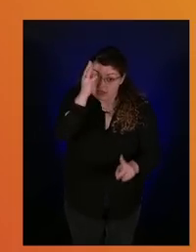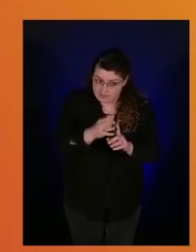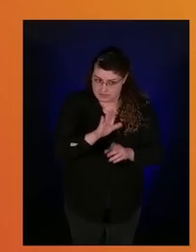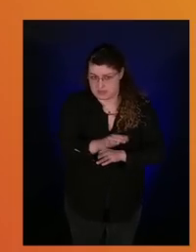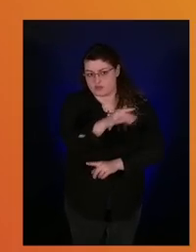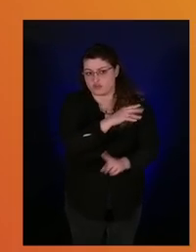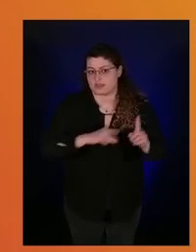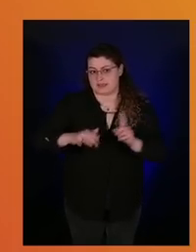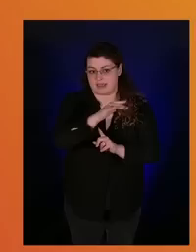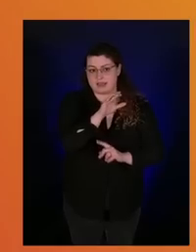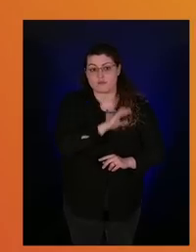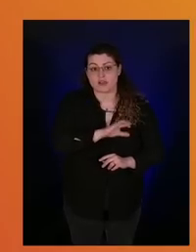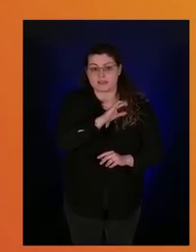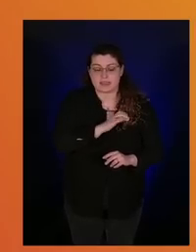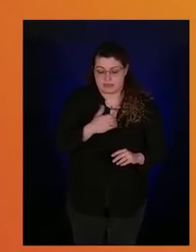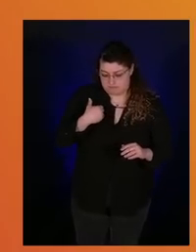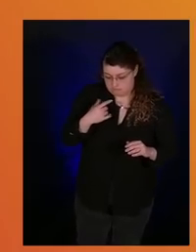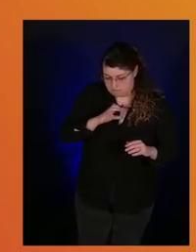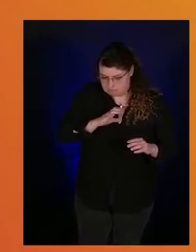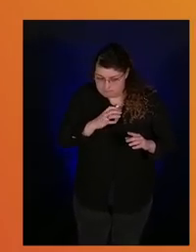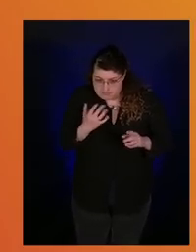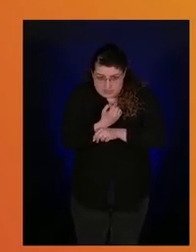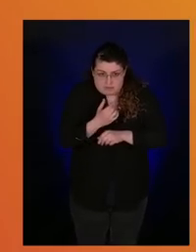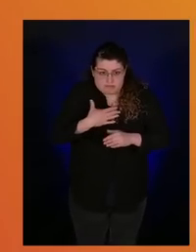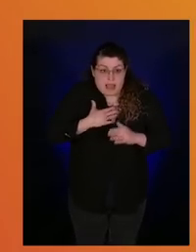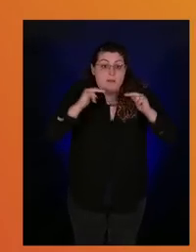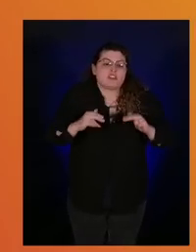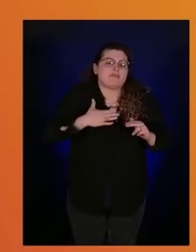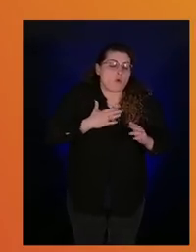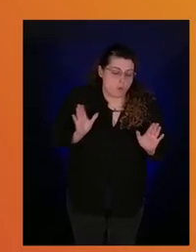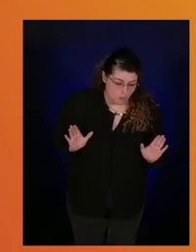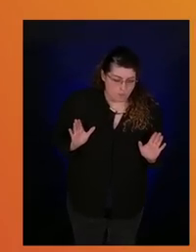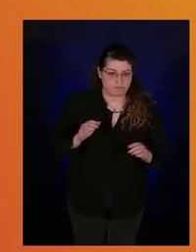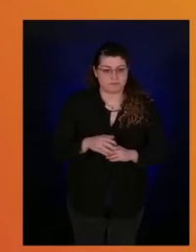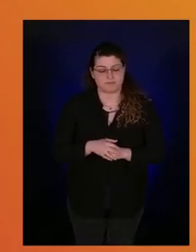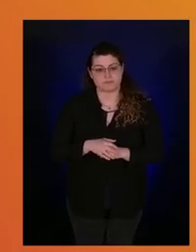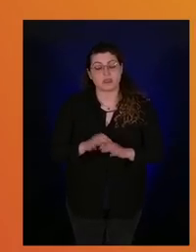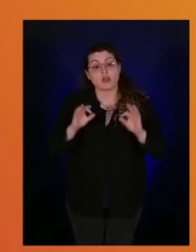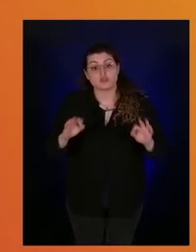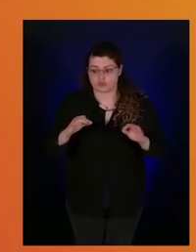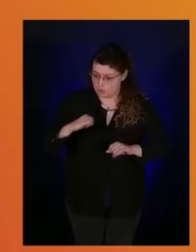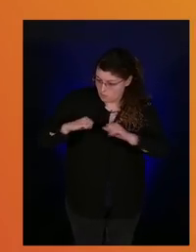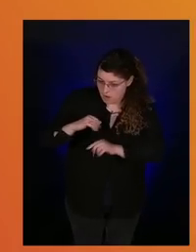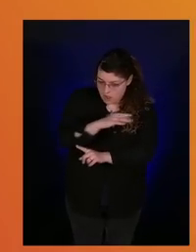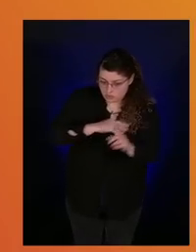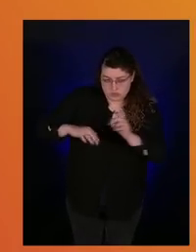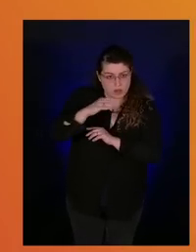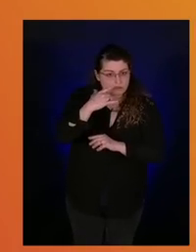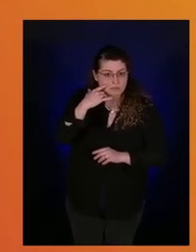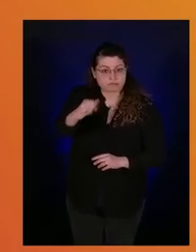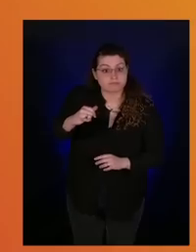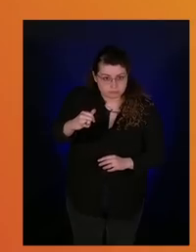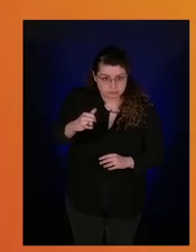répondre à mon petit niveau. Donc, nous vivons un mouvement social inédit. De par son ampleur